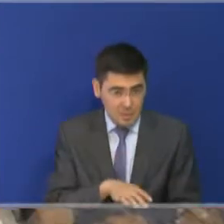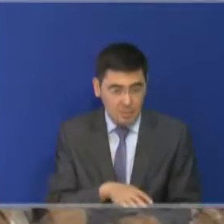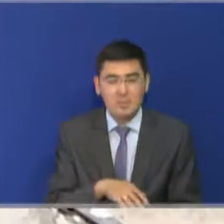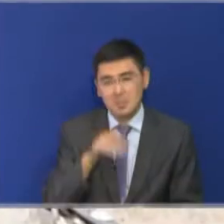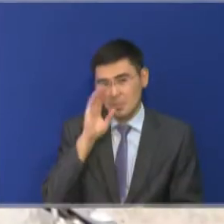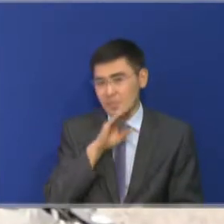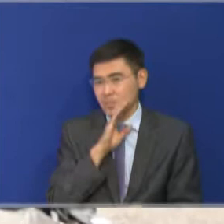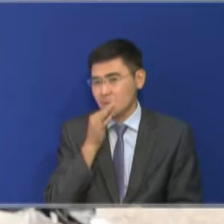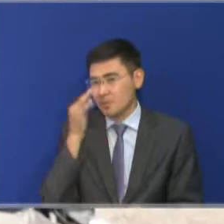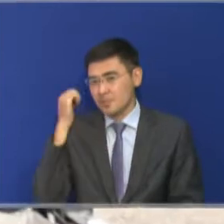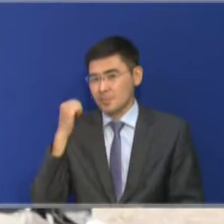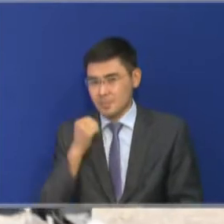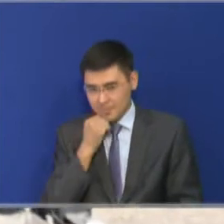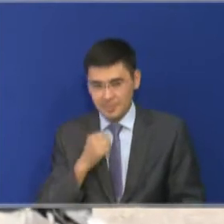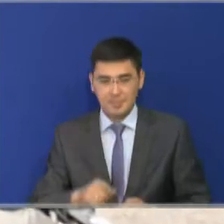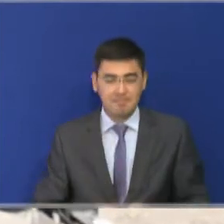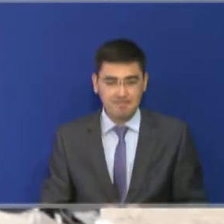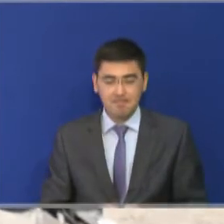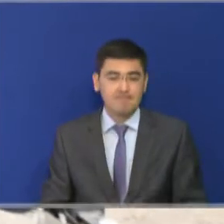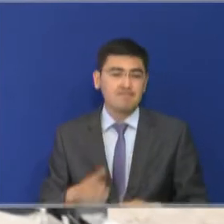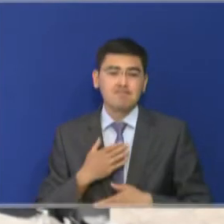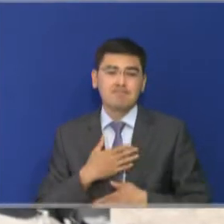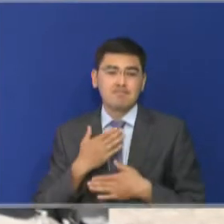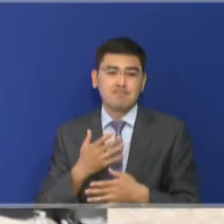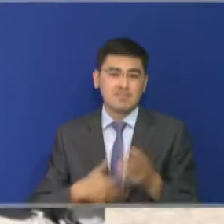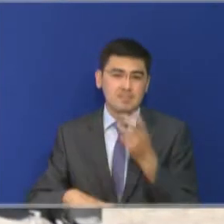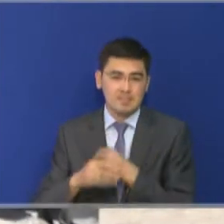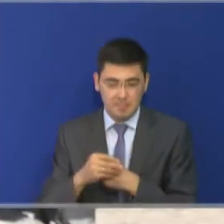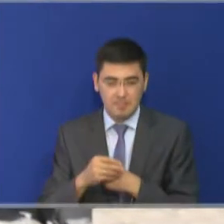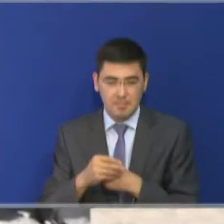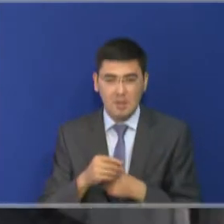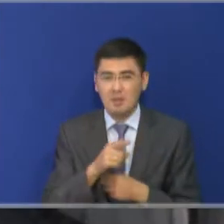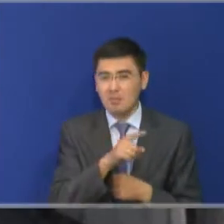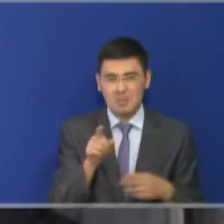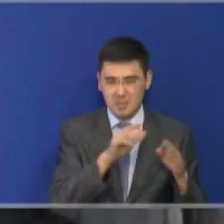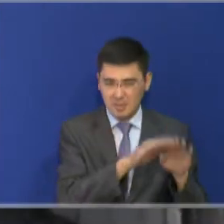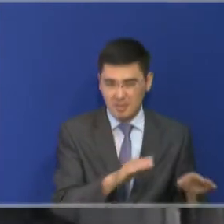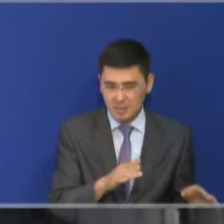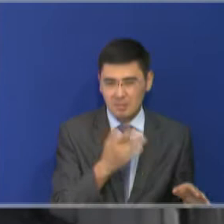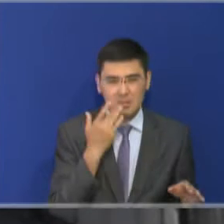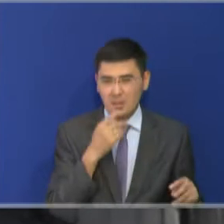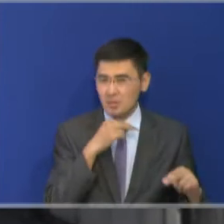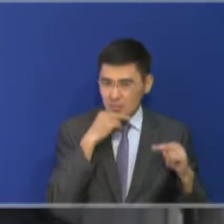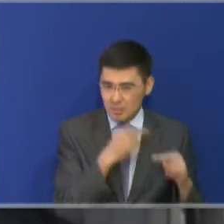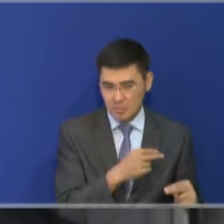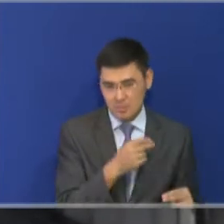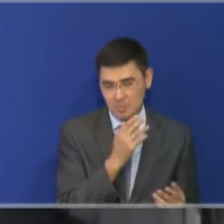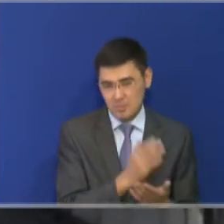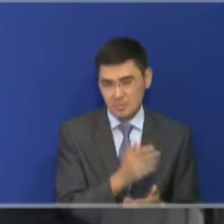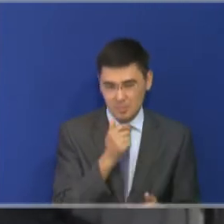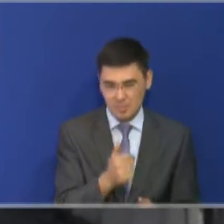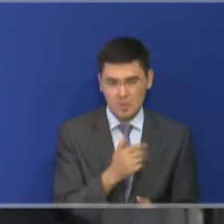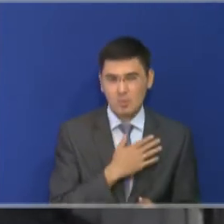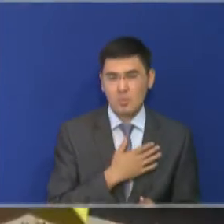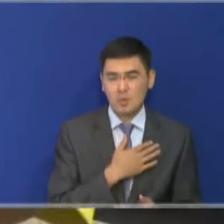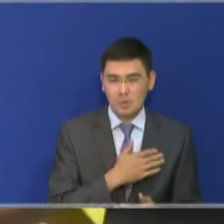білдірді. Алғысымызды білдіреміз. Осындай дарынды балаларды қолдап жатқандарына, баламыз енді жақсы оқиды мектепті,